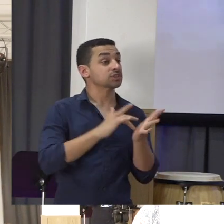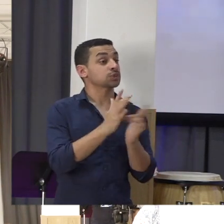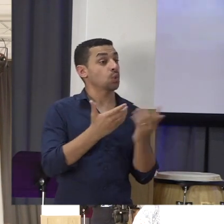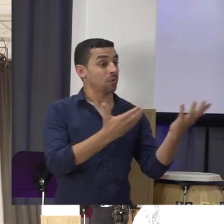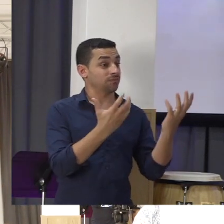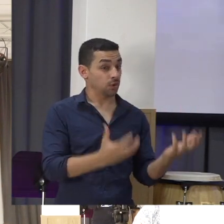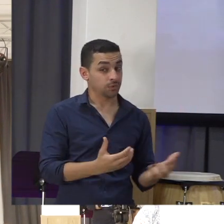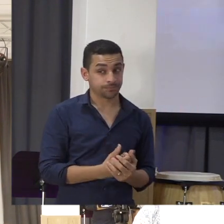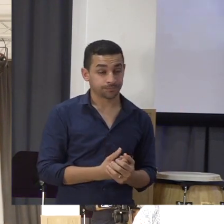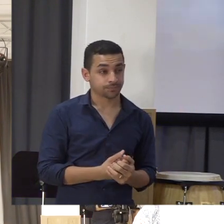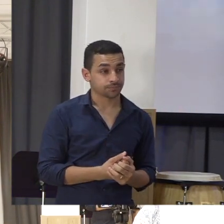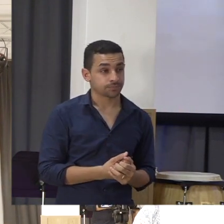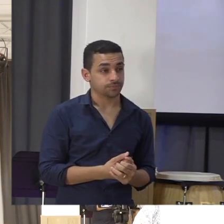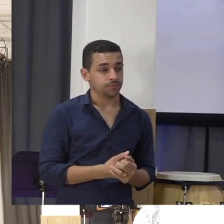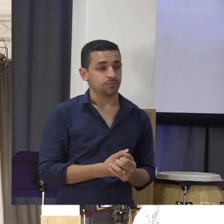Jésus-Christ?